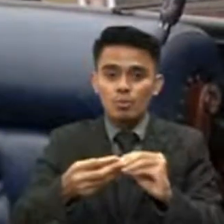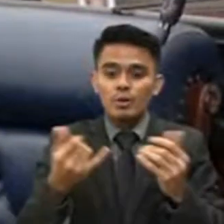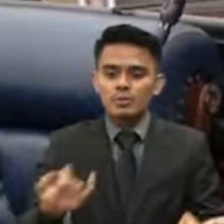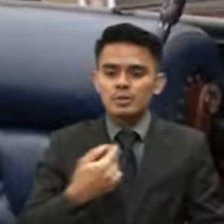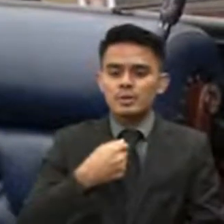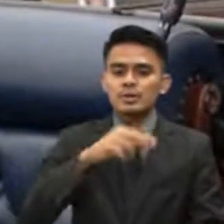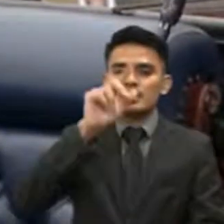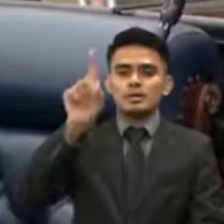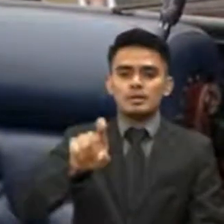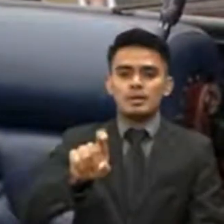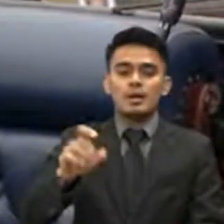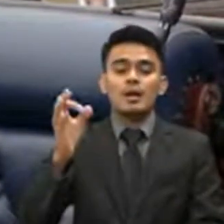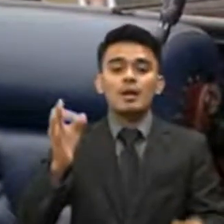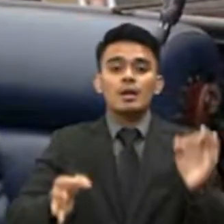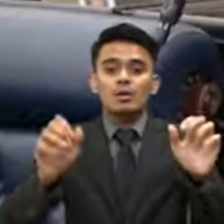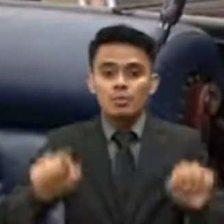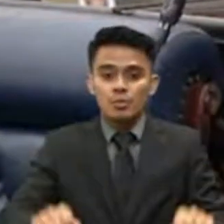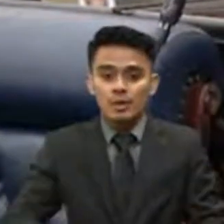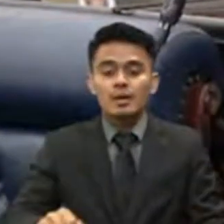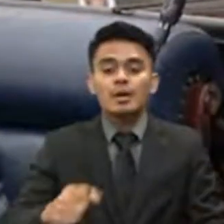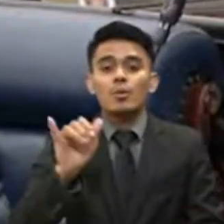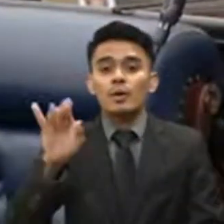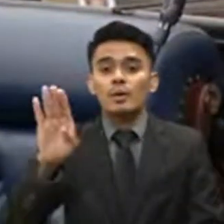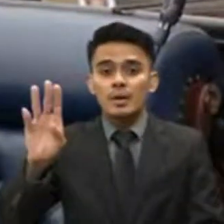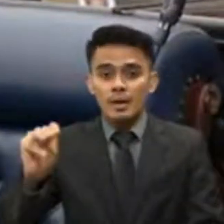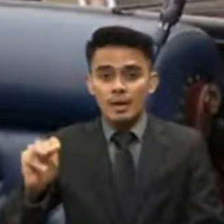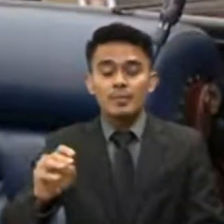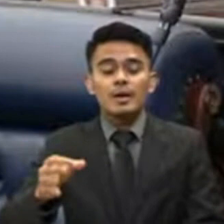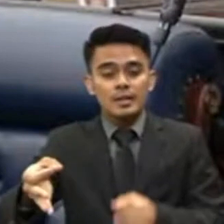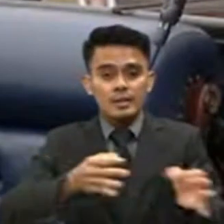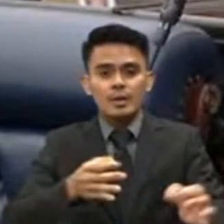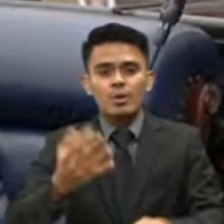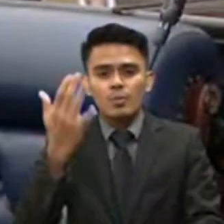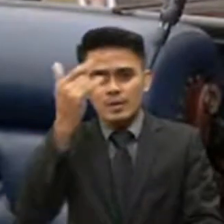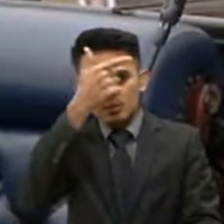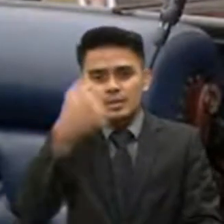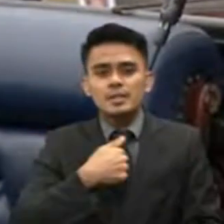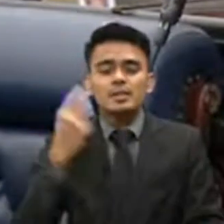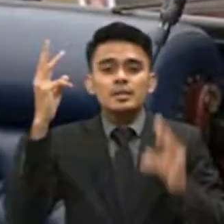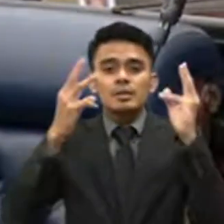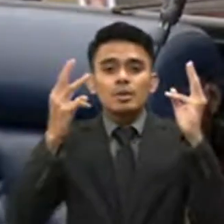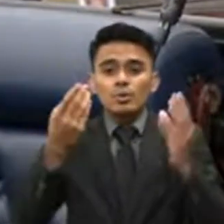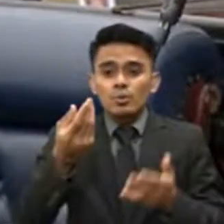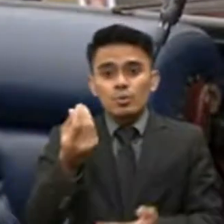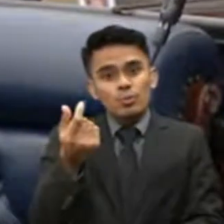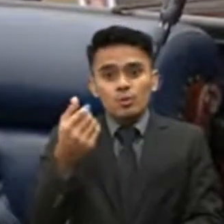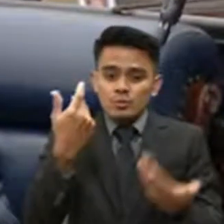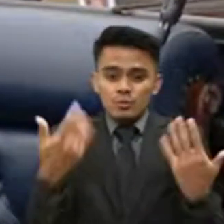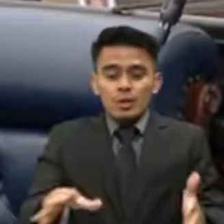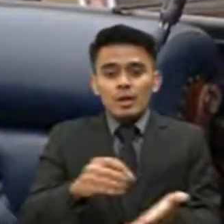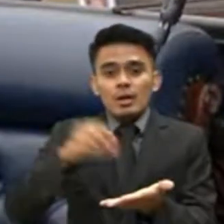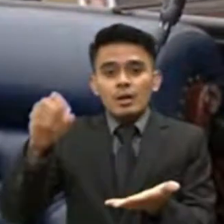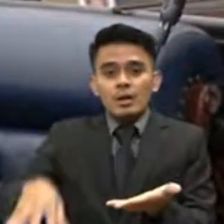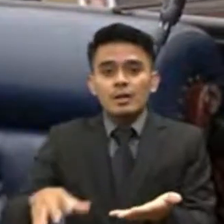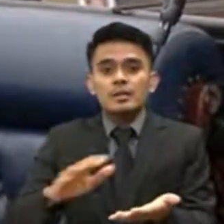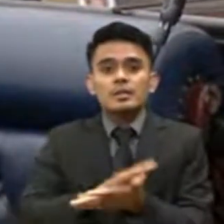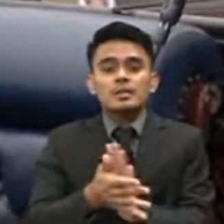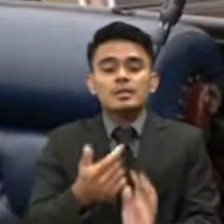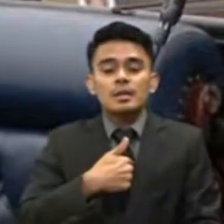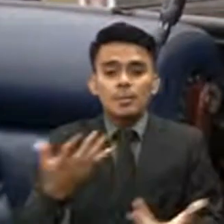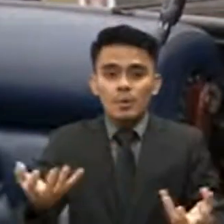kalau boleh yang Muba Terangkan pada kami Sebab saya khawati saya hilang jadi saya tidak tahu